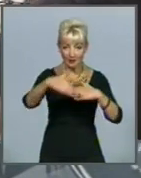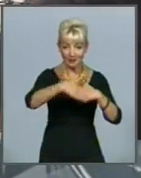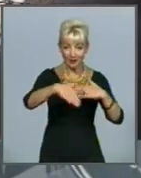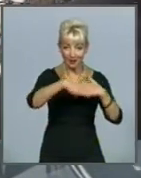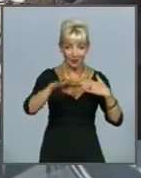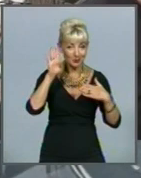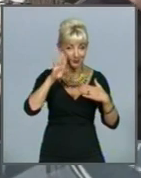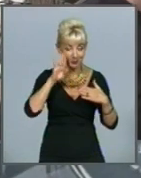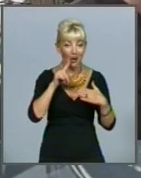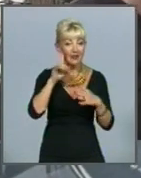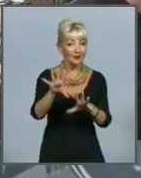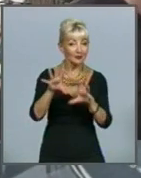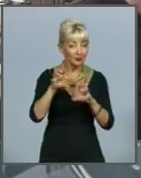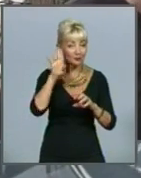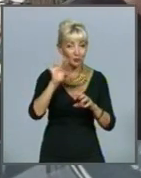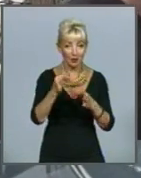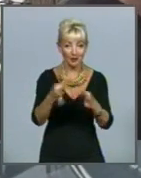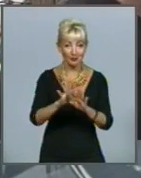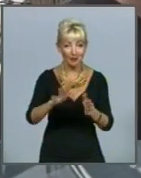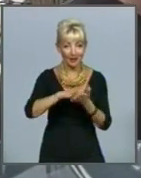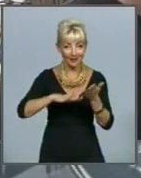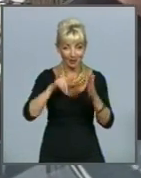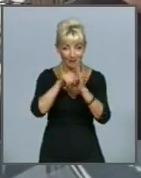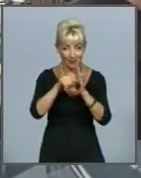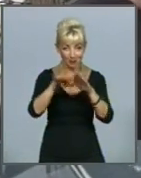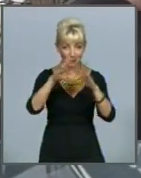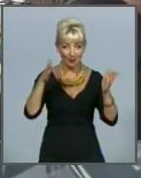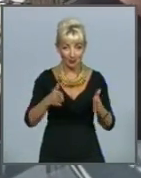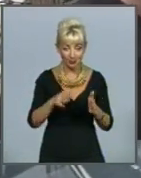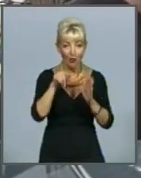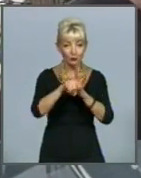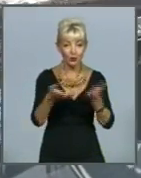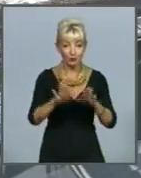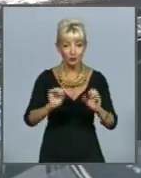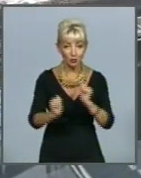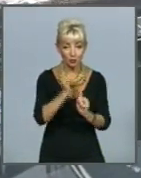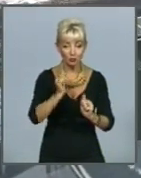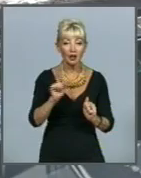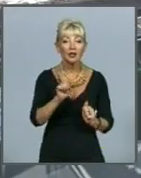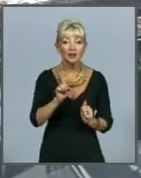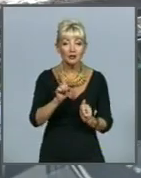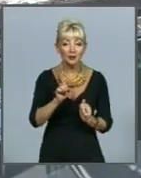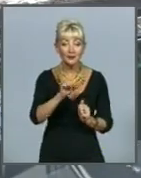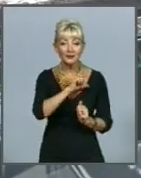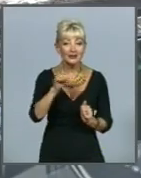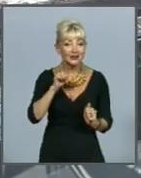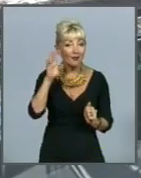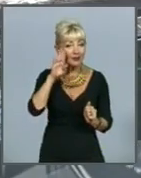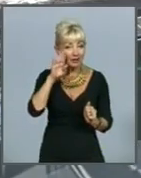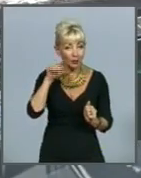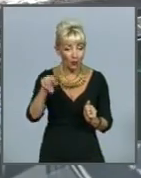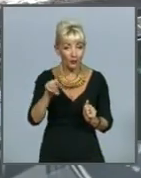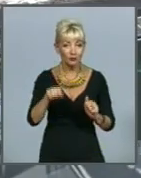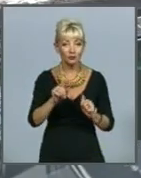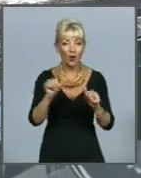собственно, не пускают их дальше в кабинку, кабинка остается сухой. Что касается самого водоема, здесь оборудована особая система